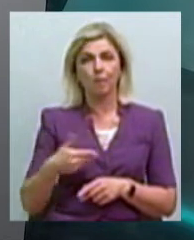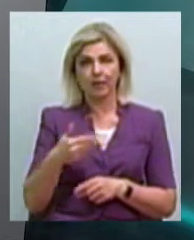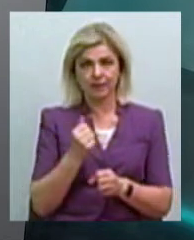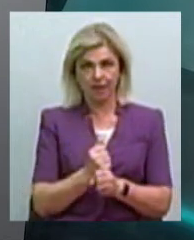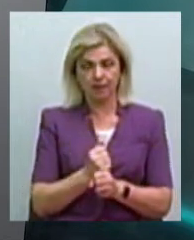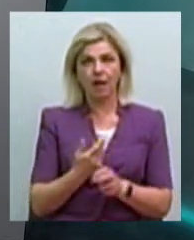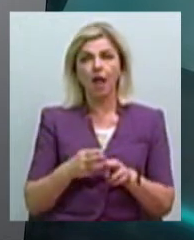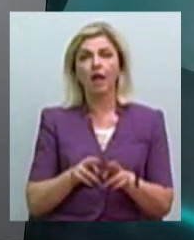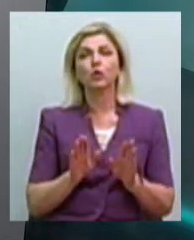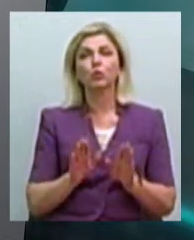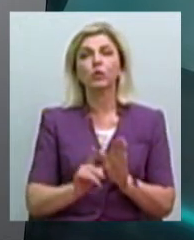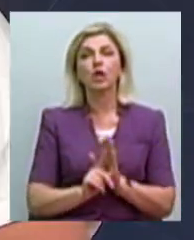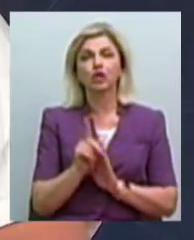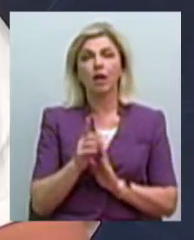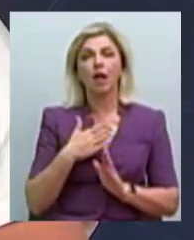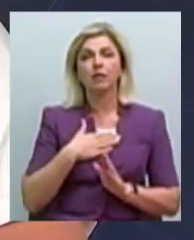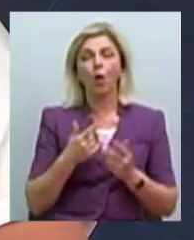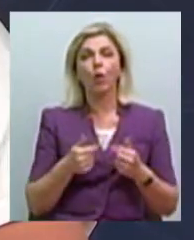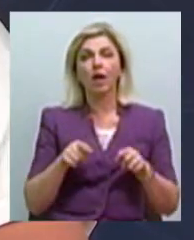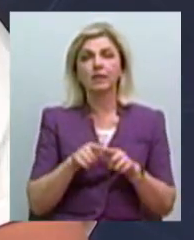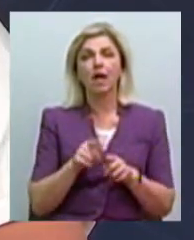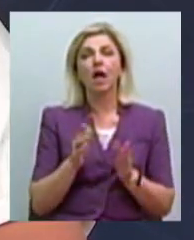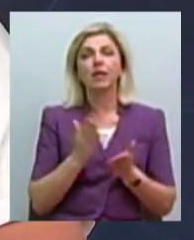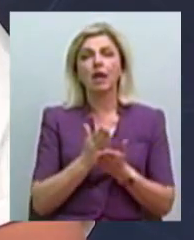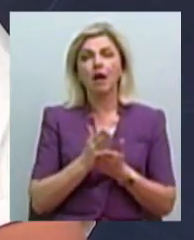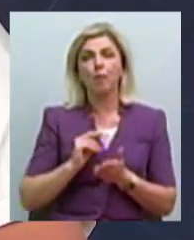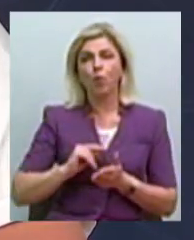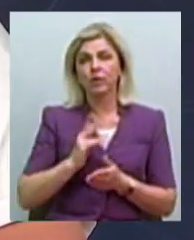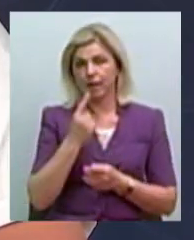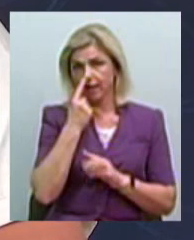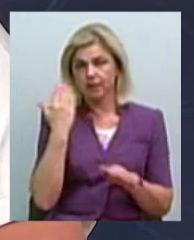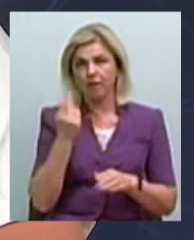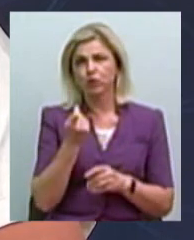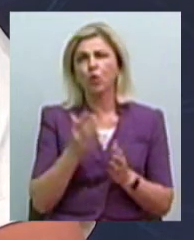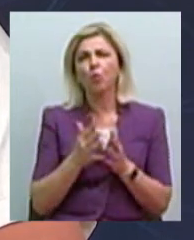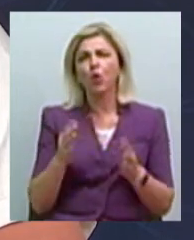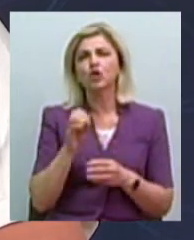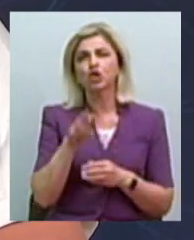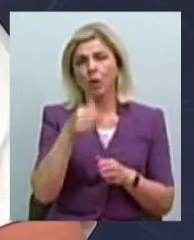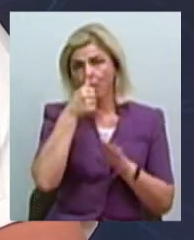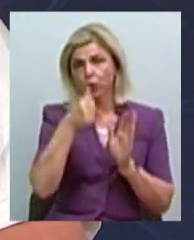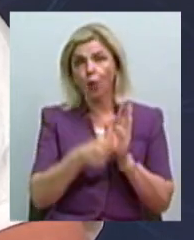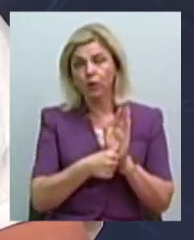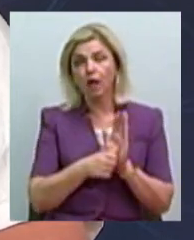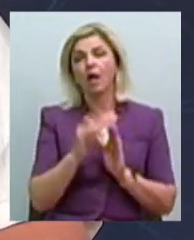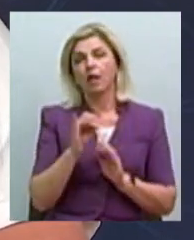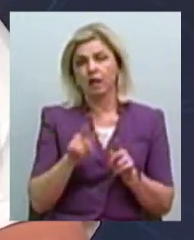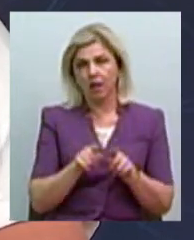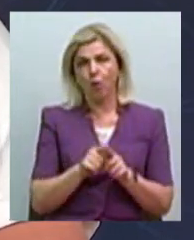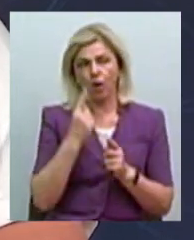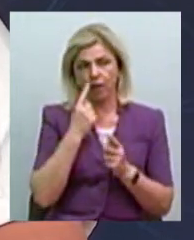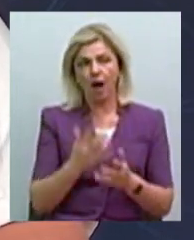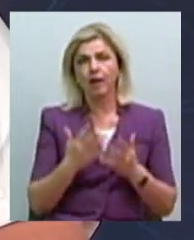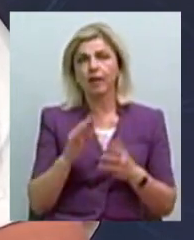только начало, наша организация существует относительно недавно, то есть нам чуть больше, чем полгода, Но на данный момент это такой достаточно яркий